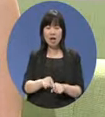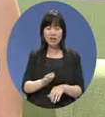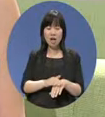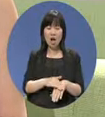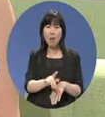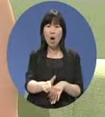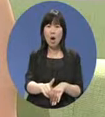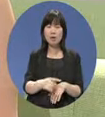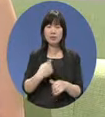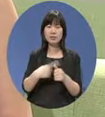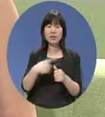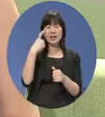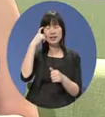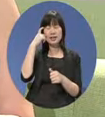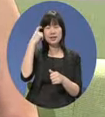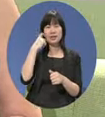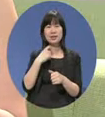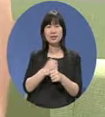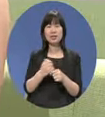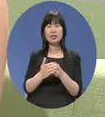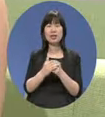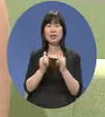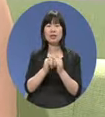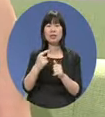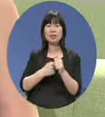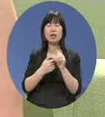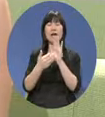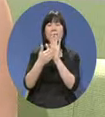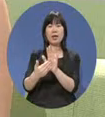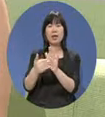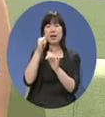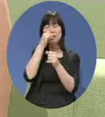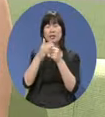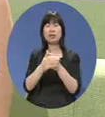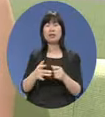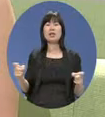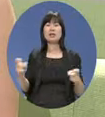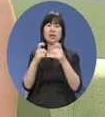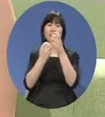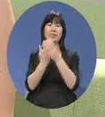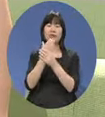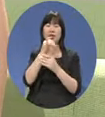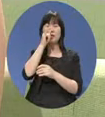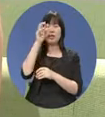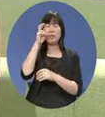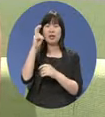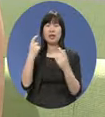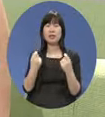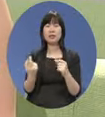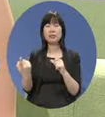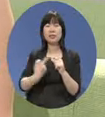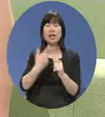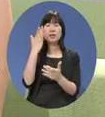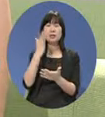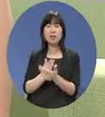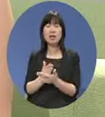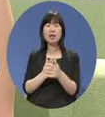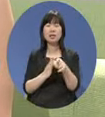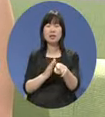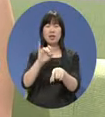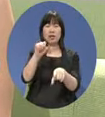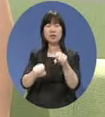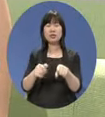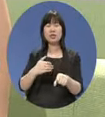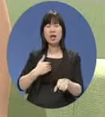하니까 비난받는다라고 느끼면 사람은 본능적으로 방어를 해야 돼서 싸움이 일어나는 거거든요. 그래서 좀 이런 비난하지 말고 너의